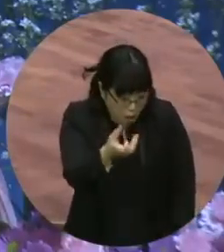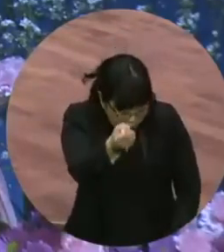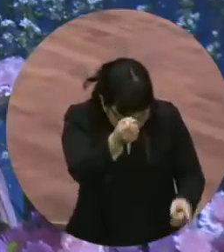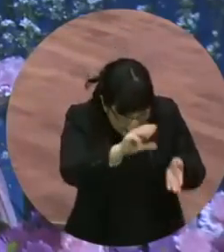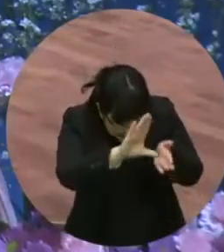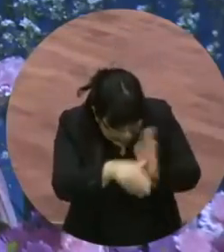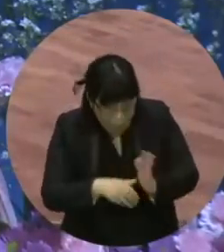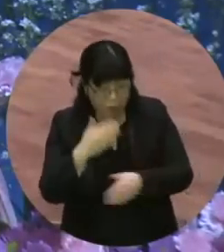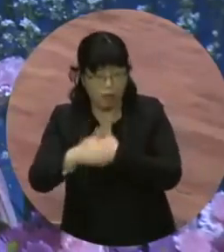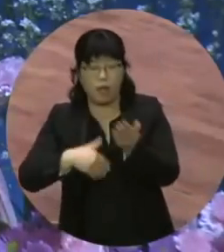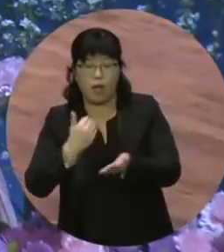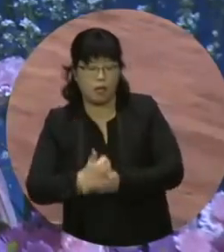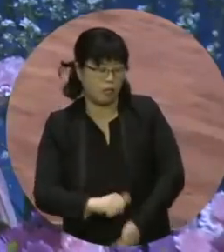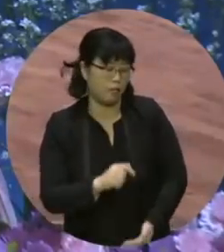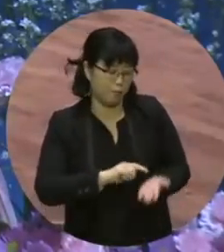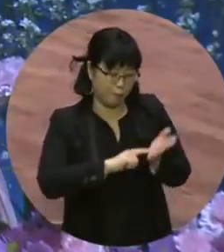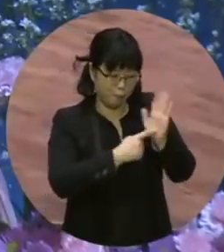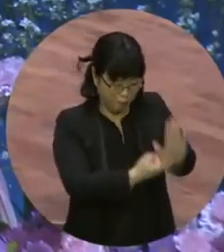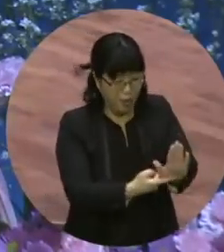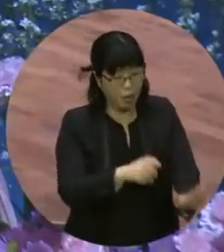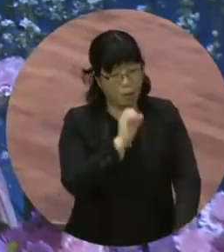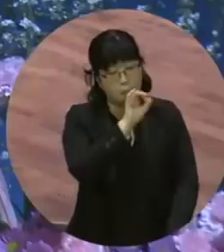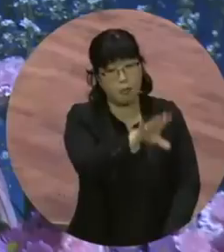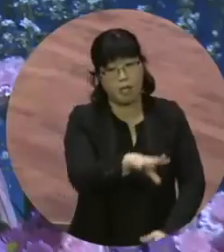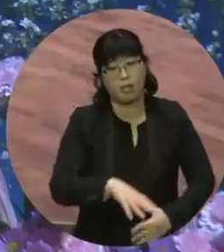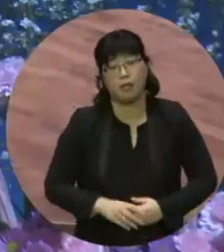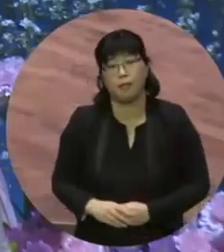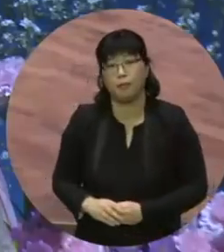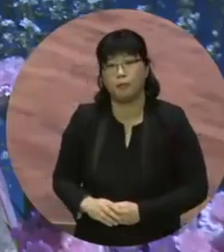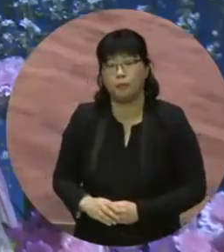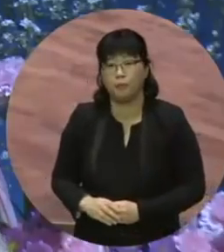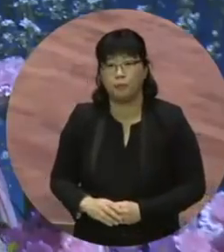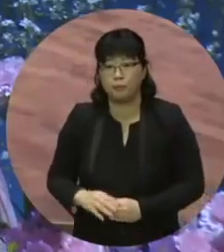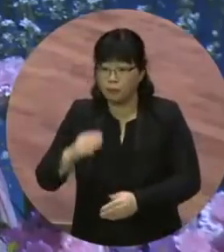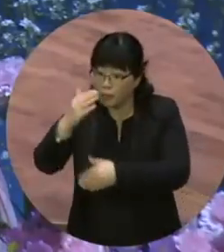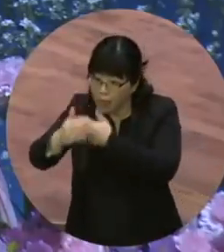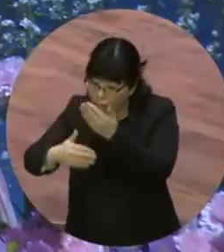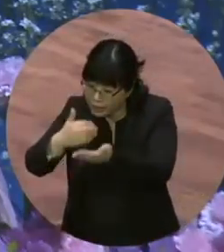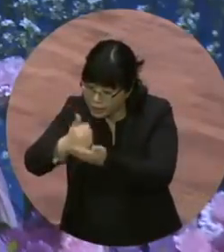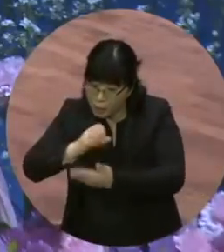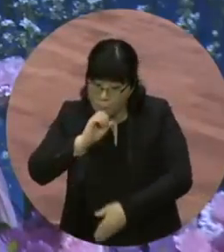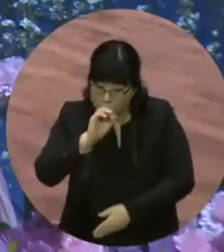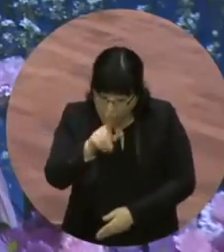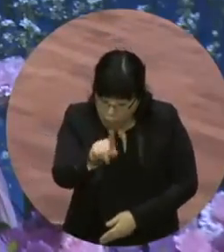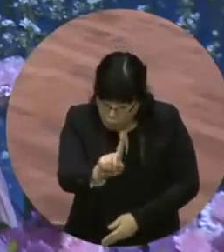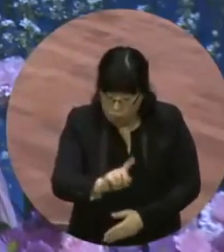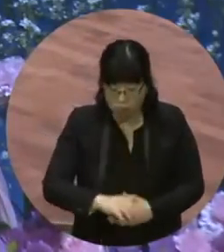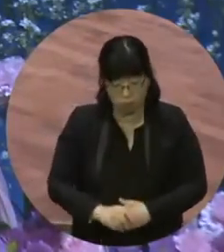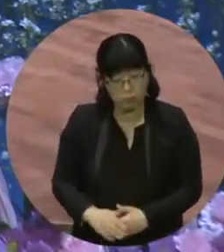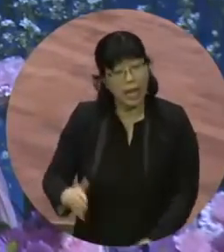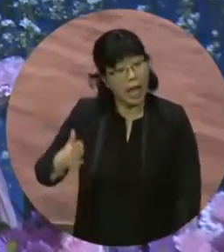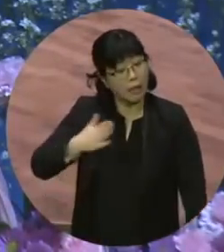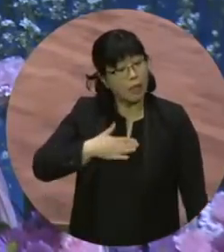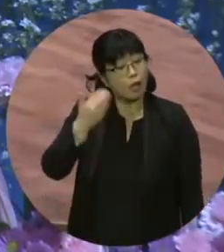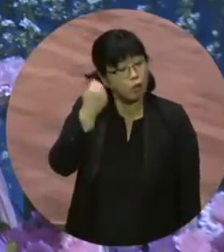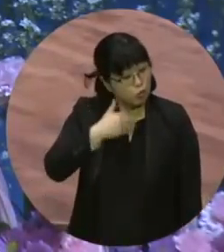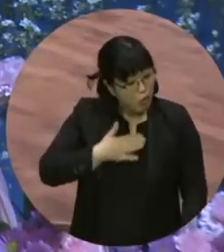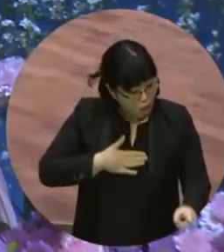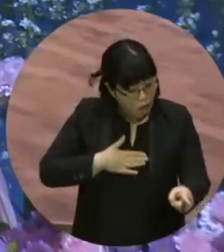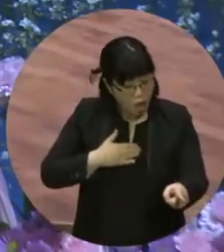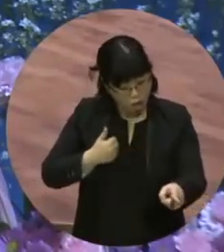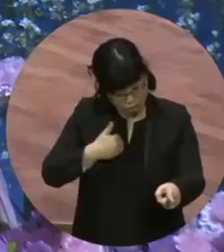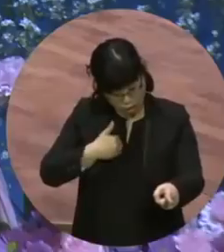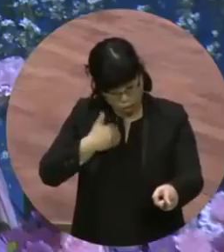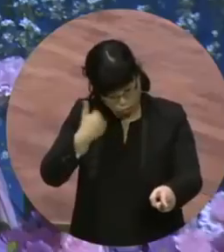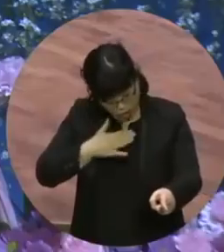독특한 표현을 하십니다. 뭐라고 표현하느냐? 나는 전능한 하나님이라 그랬어.